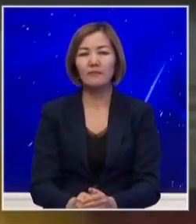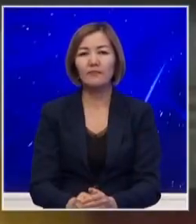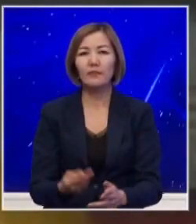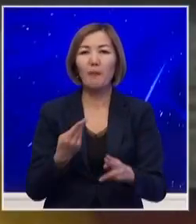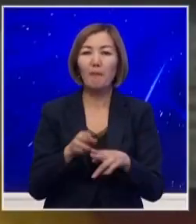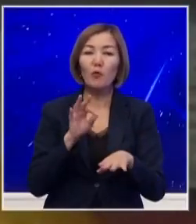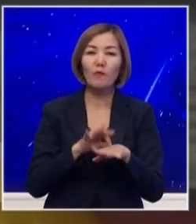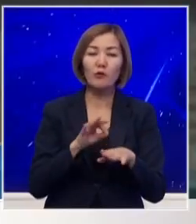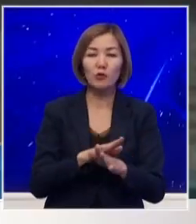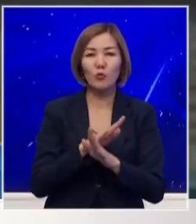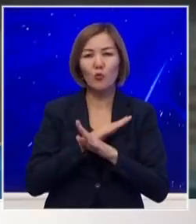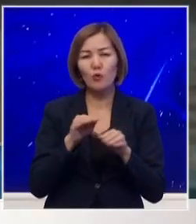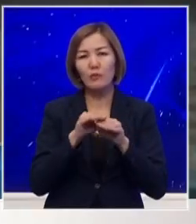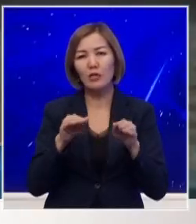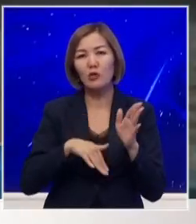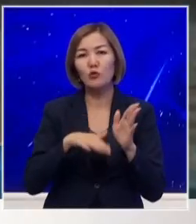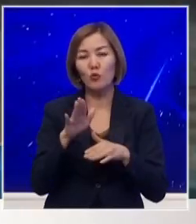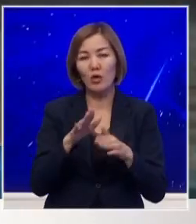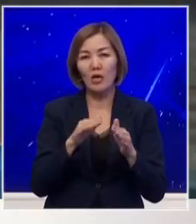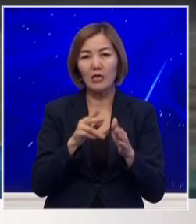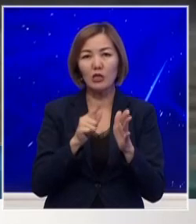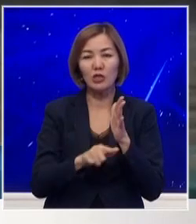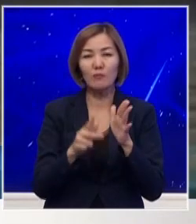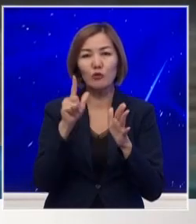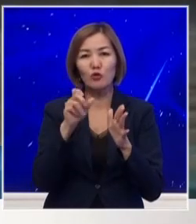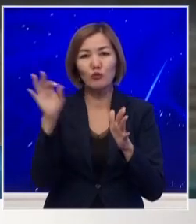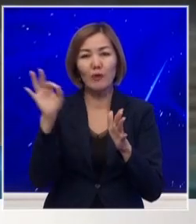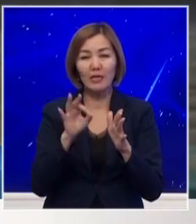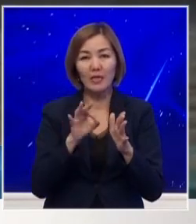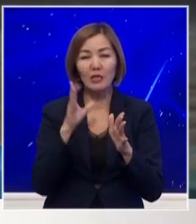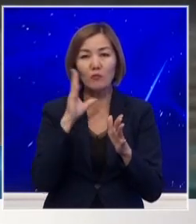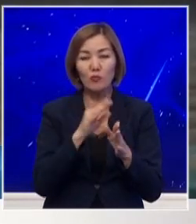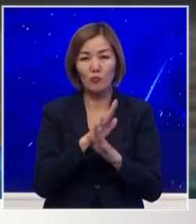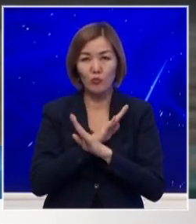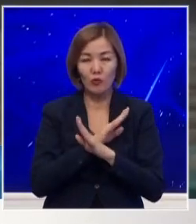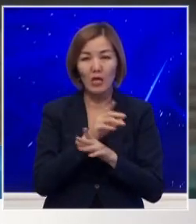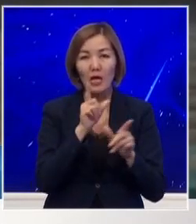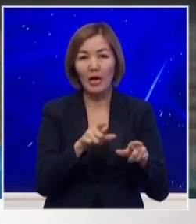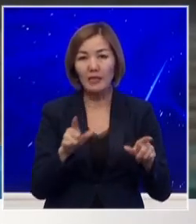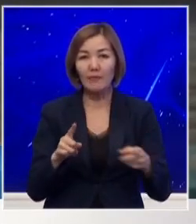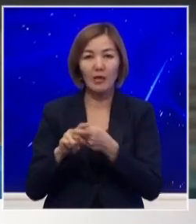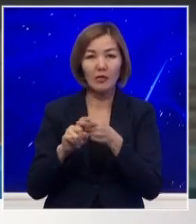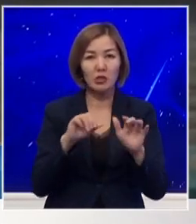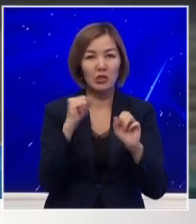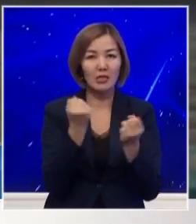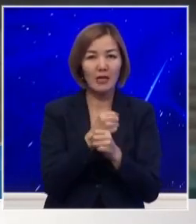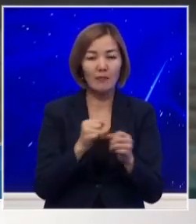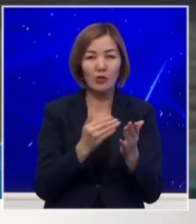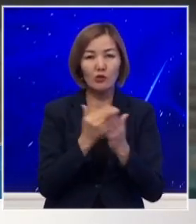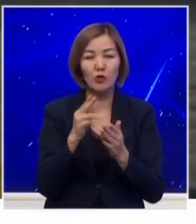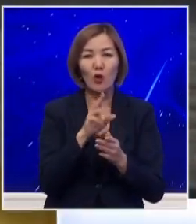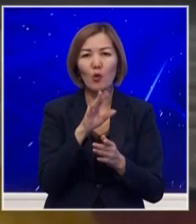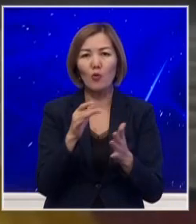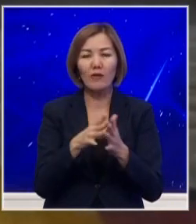Бұл вирустың өлім деңгейі өте жоғары. Ол 70-ден 100%-ға дейін. Сондай-ақ адамнан адамға берілу жылдамдығы жоғары.